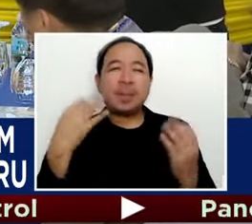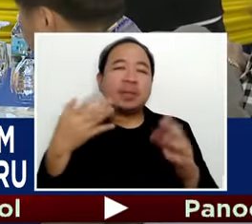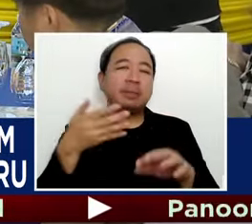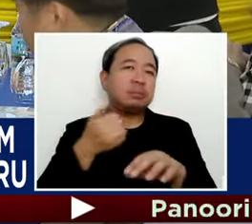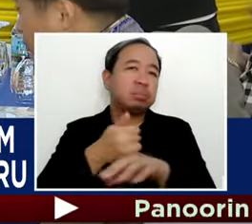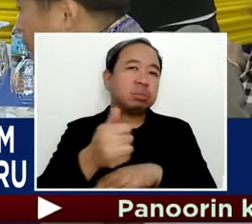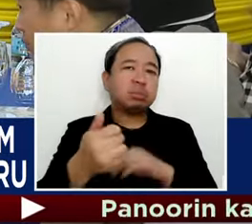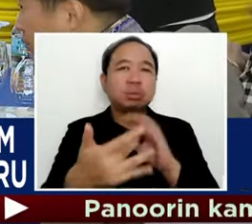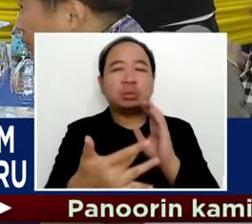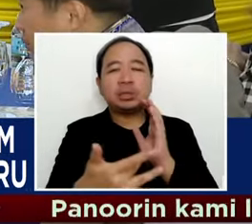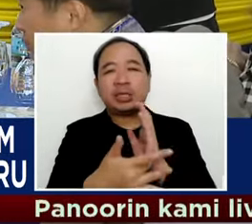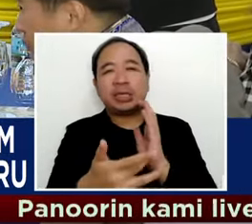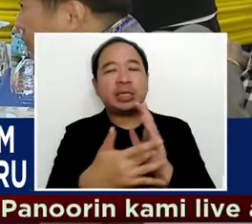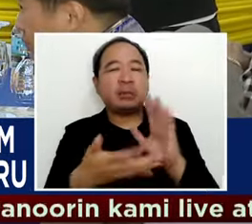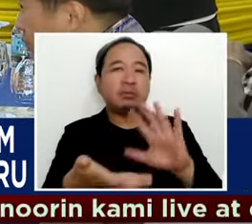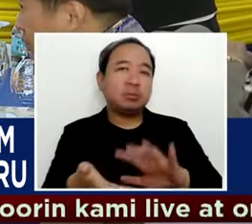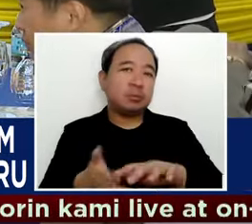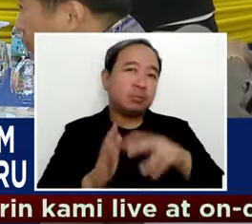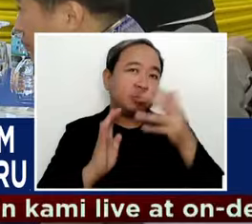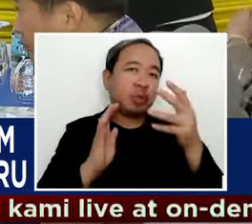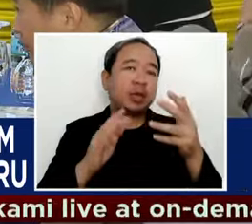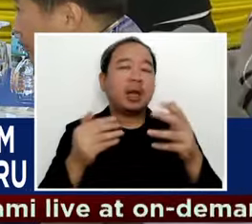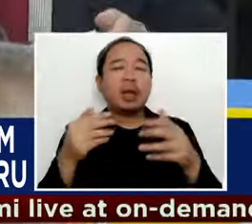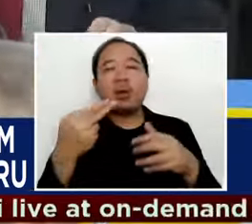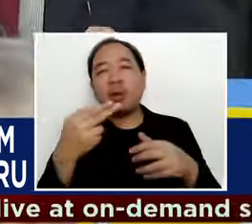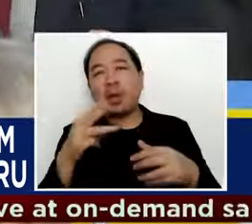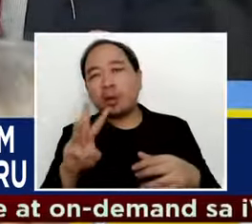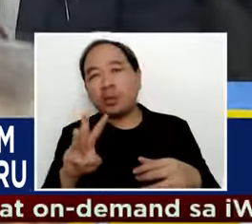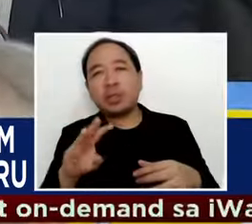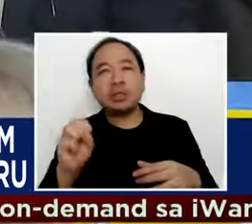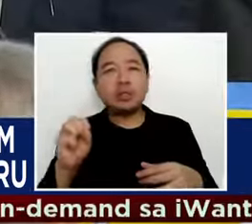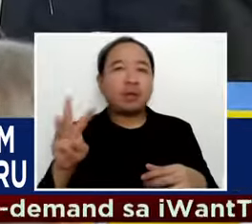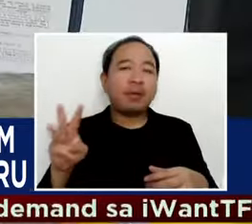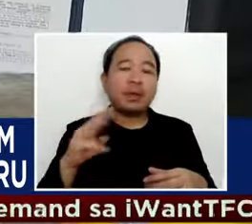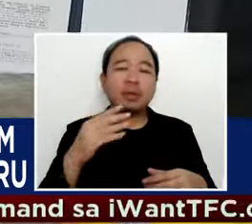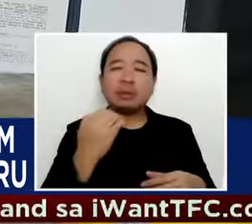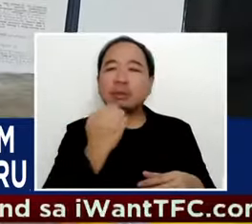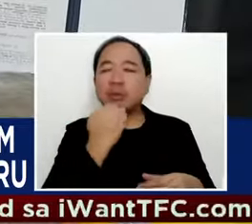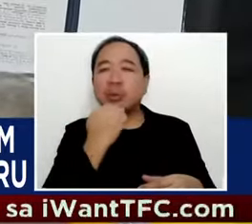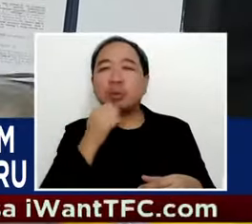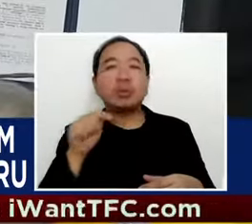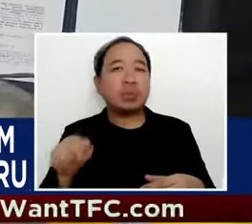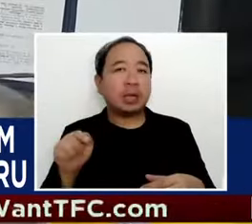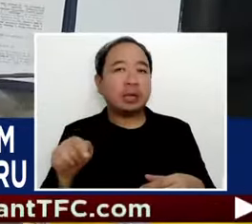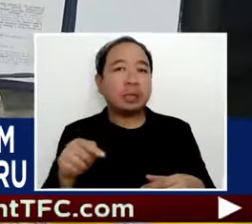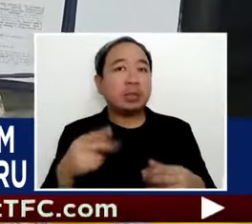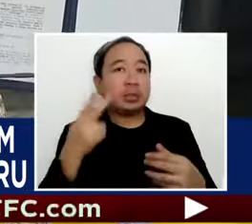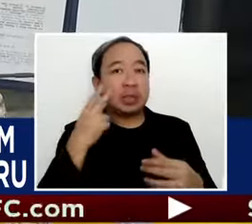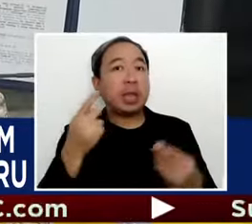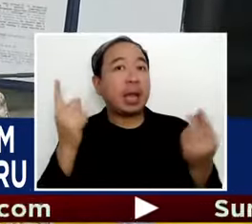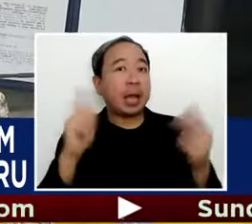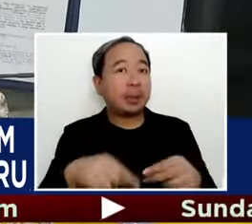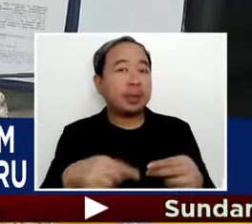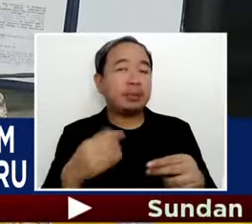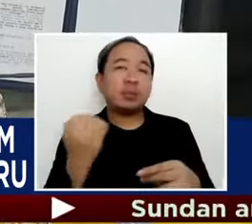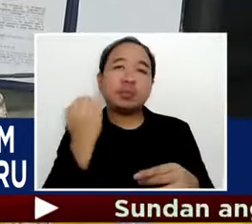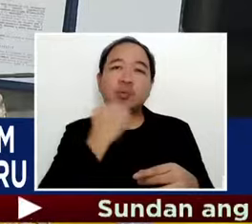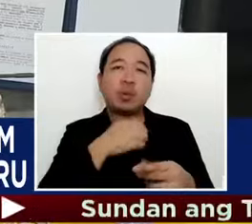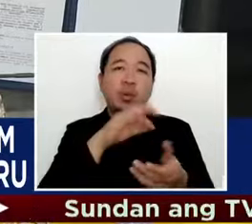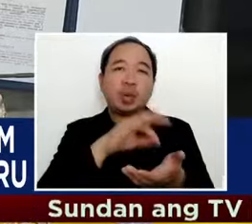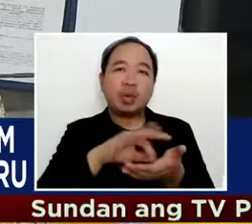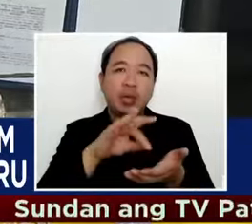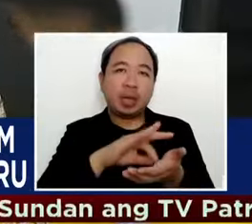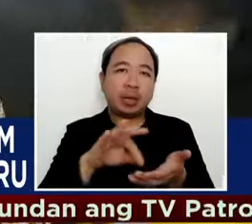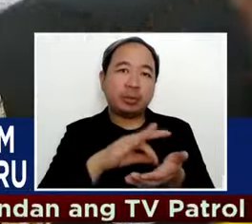glitches, malfunctioning hardware at software errors sa Miro na nagresulta sa maling vote counts